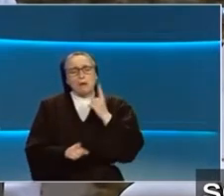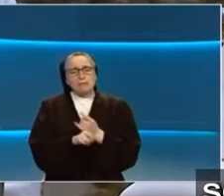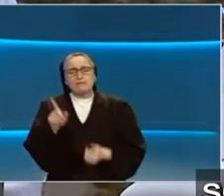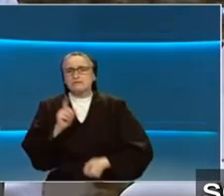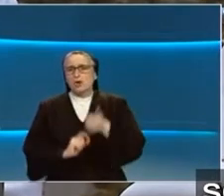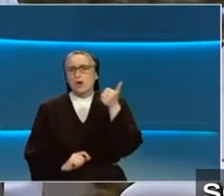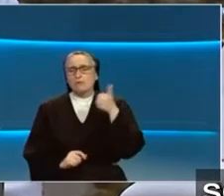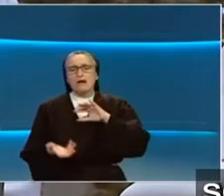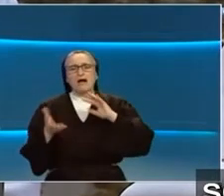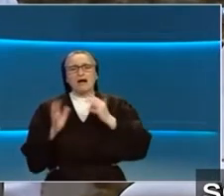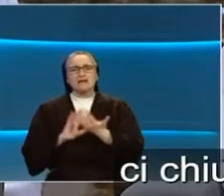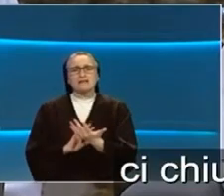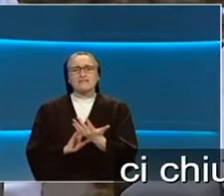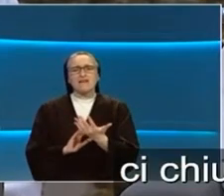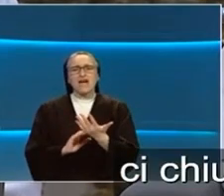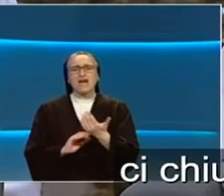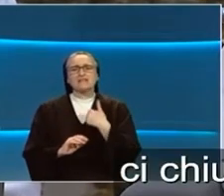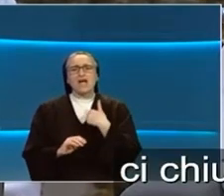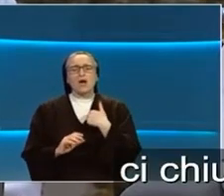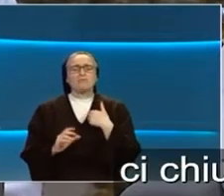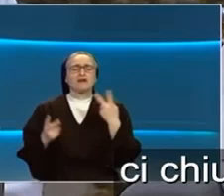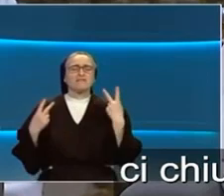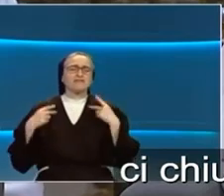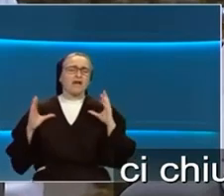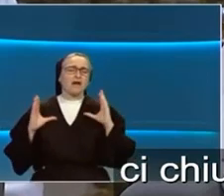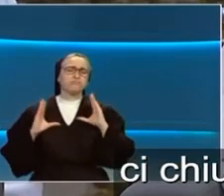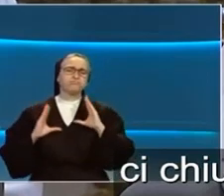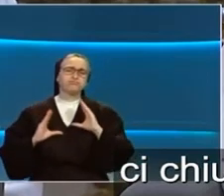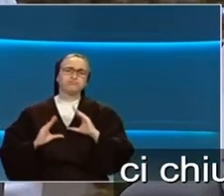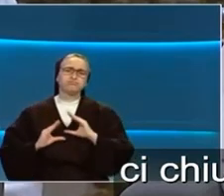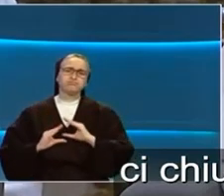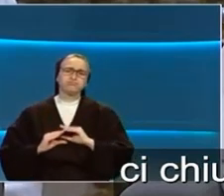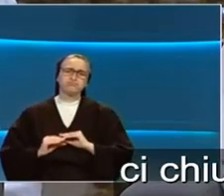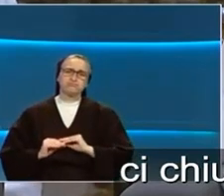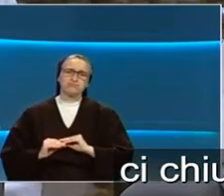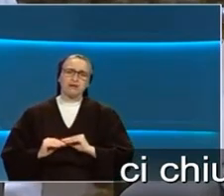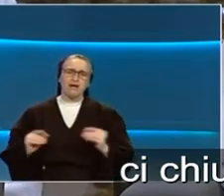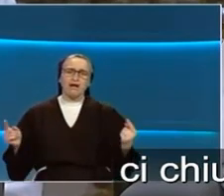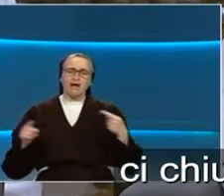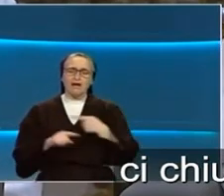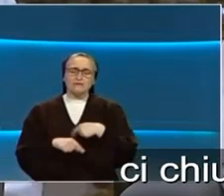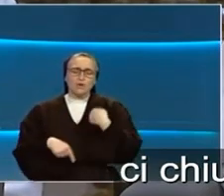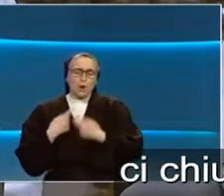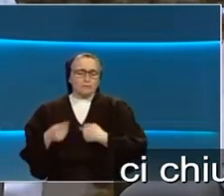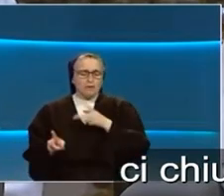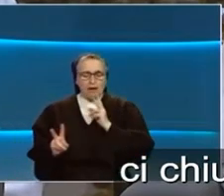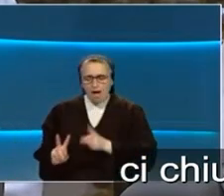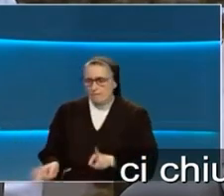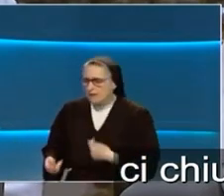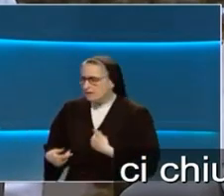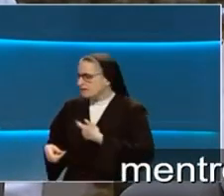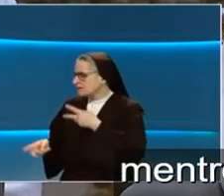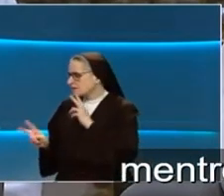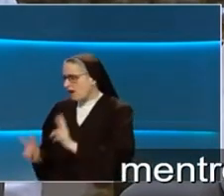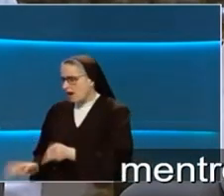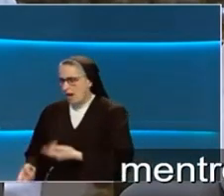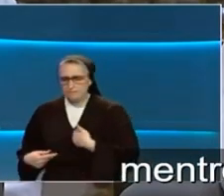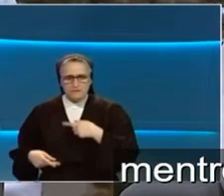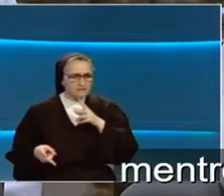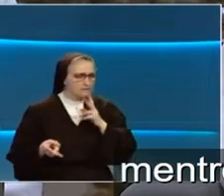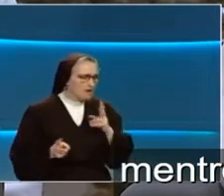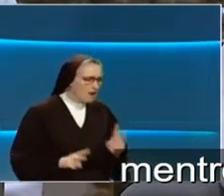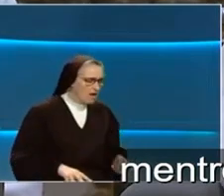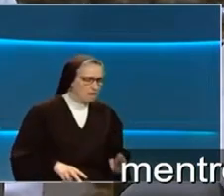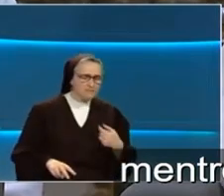필요에 대하여 스스로 문을 닫아버립니다. 또 무관심의 감옥 안에 안주하면서 상황이